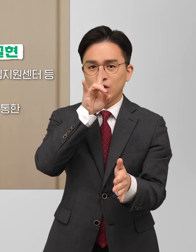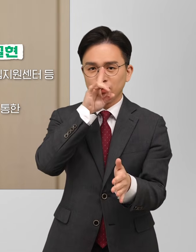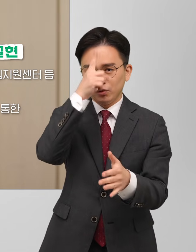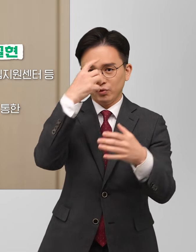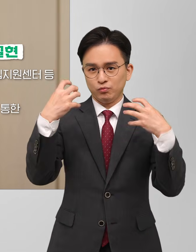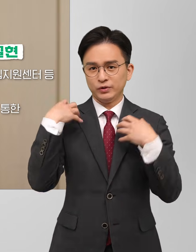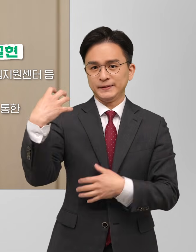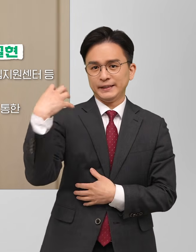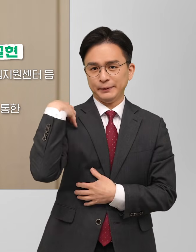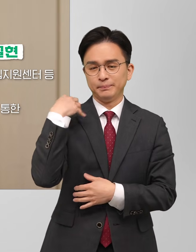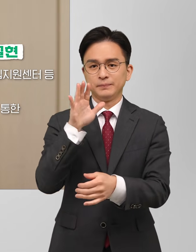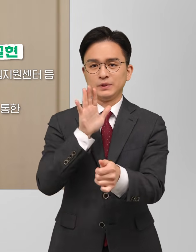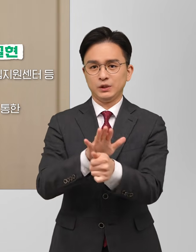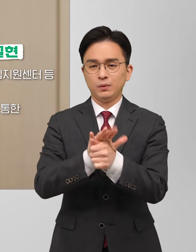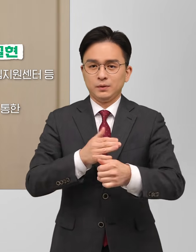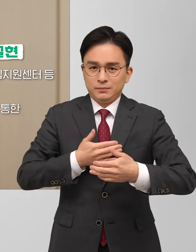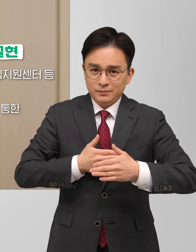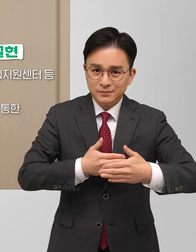예정입니다.